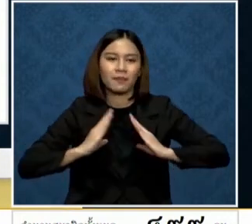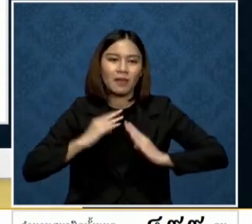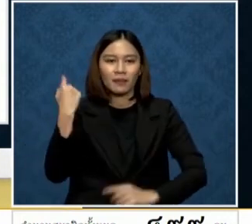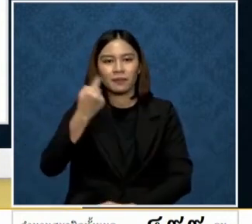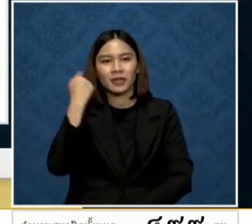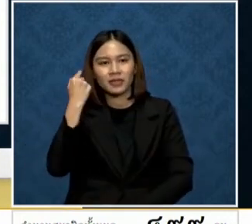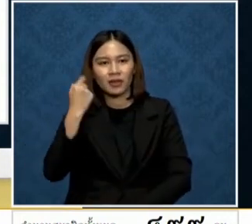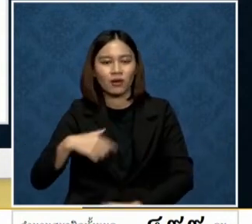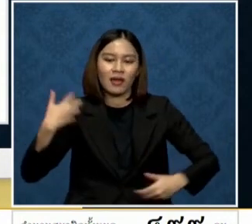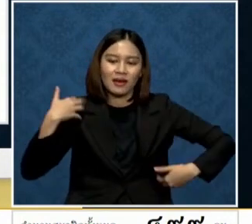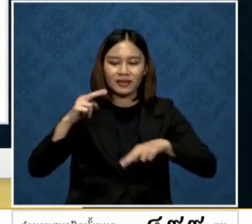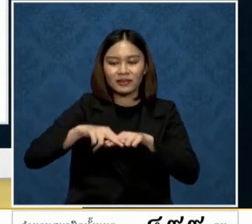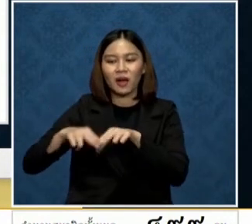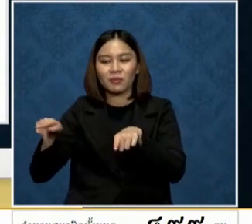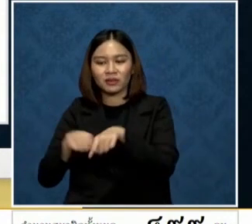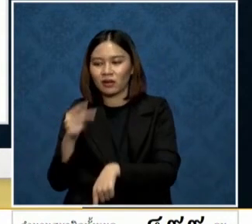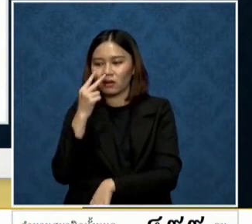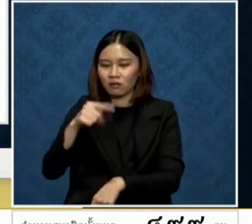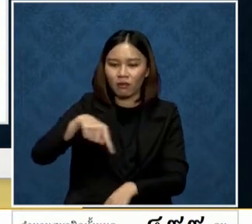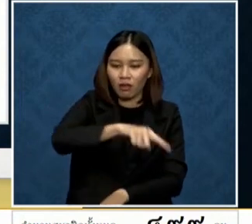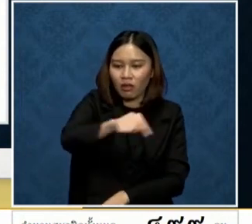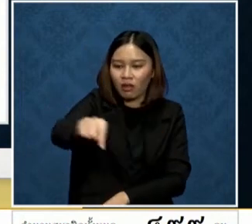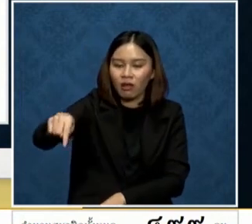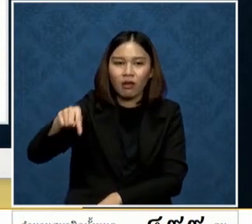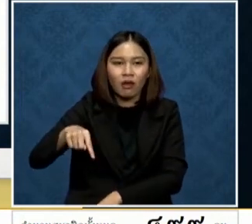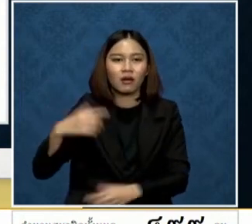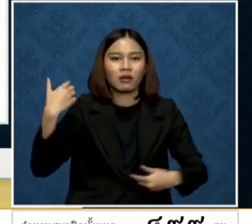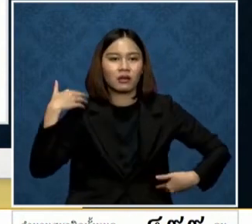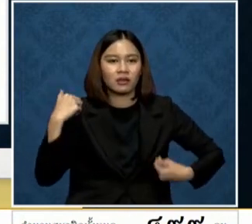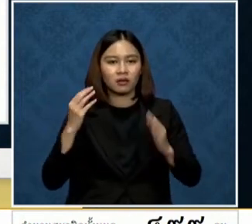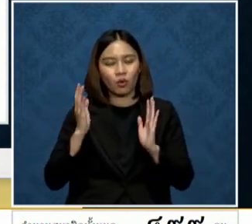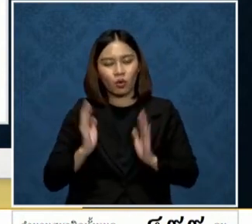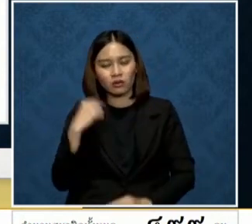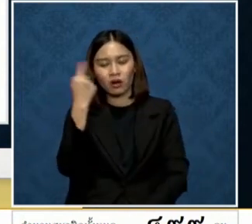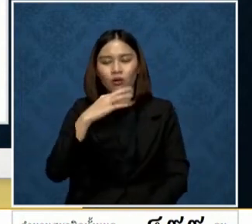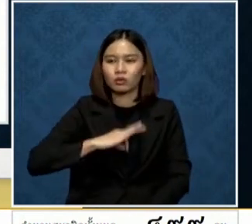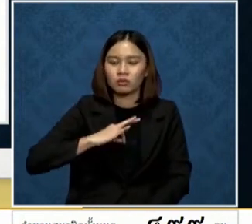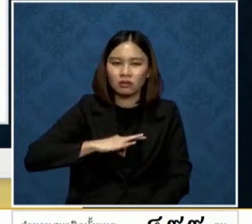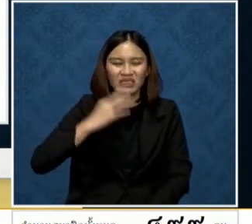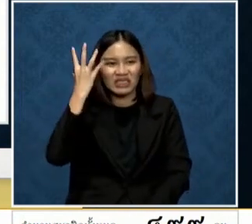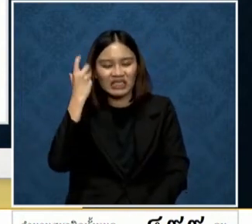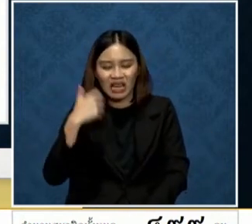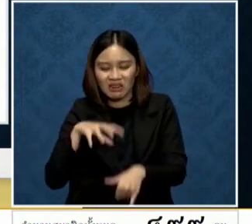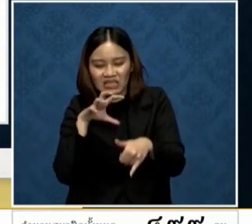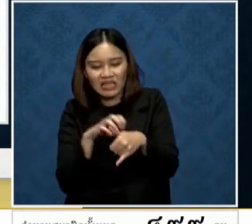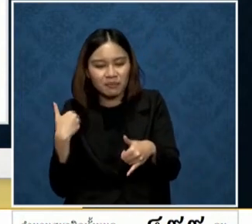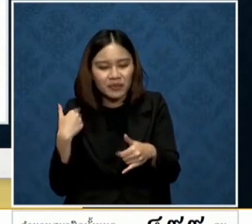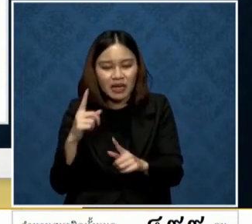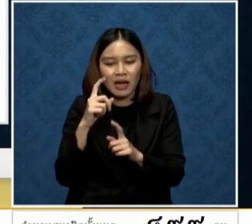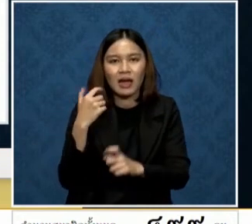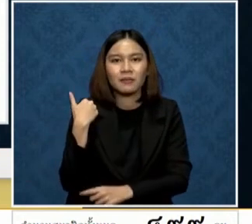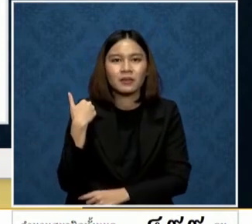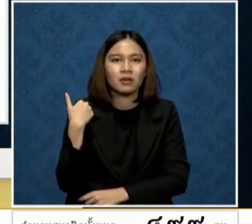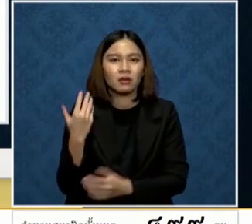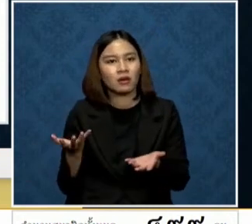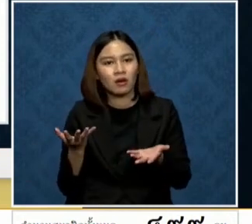ลิงก็นั่งเล่นเช่นกันค่ะเราก็จะเจอลิงอยู่รอบๆกลายเป็นว่านักท่องเที่ยวก็จะระแวงว่าจะโดนลิงกัดมั้ยจะมีอันตรายหรือไม่นะคะเพราะ